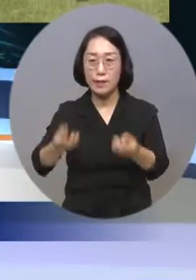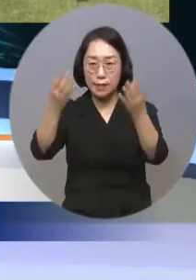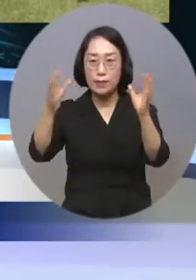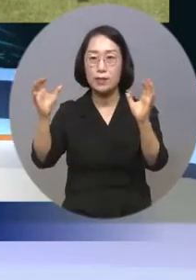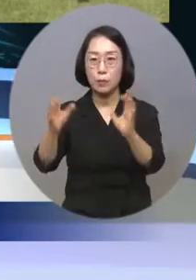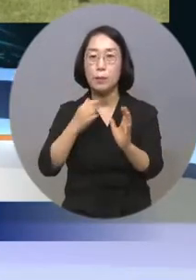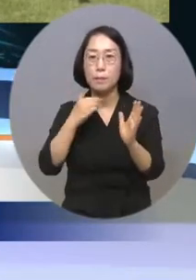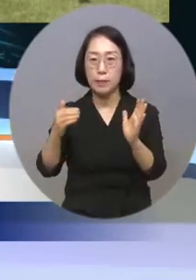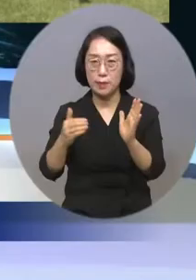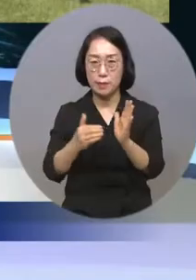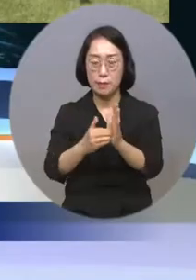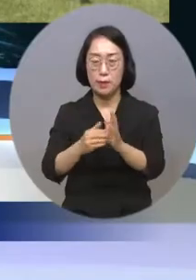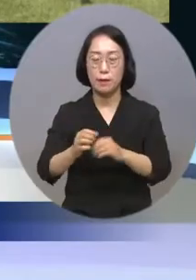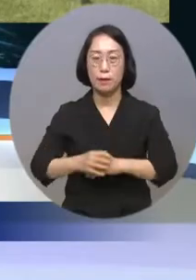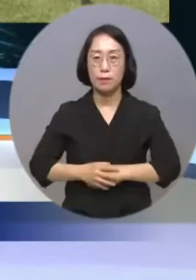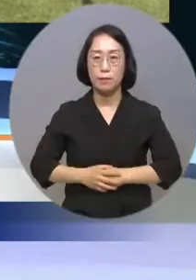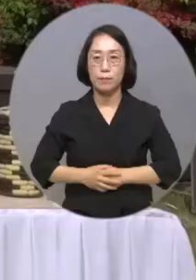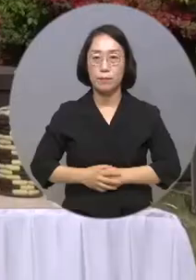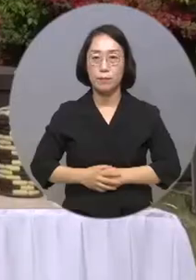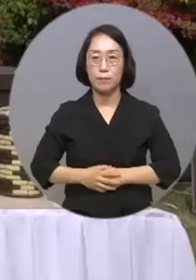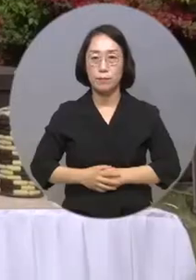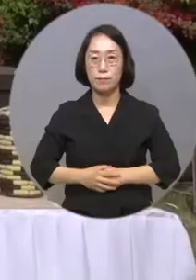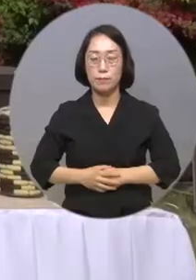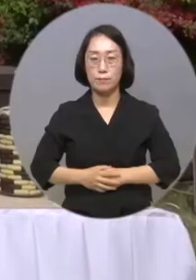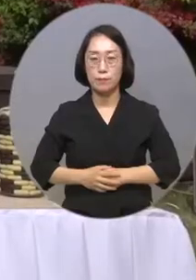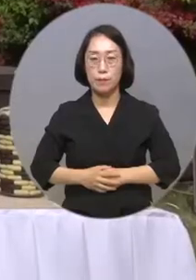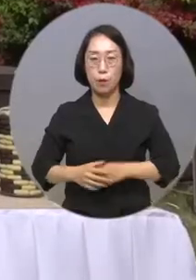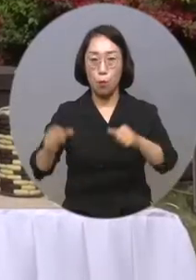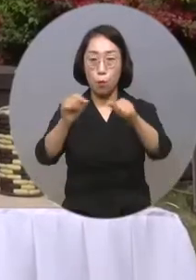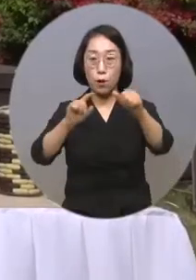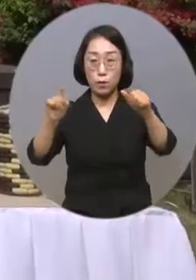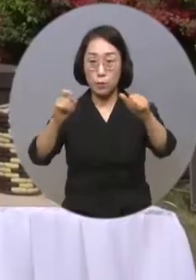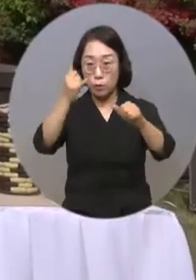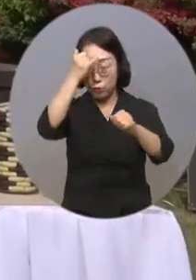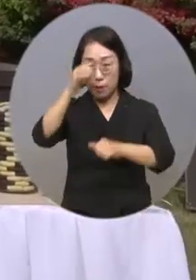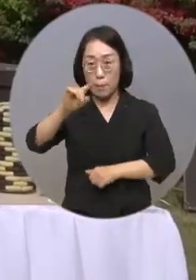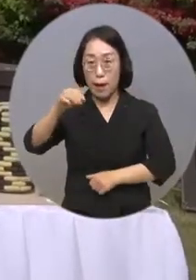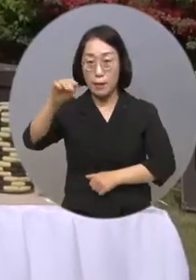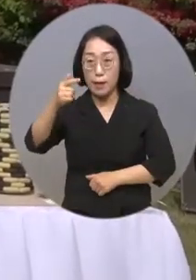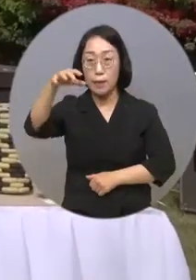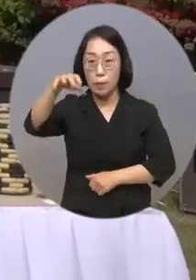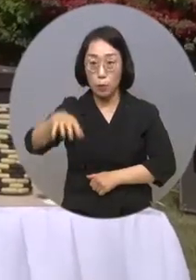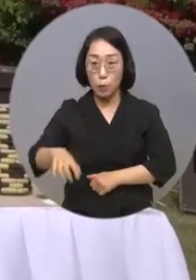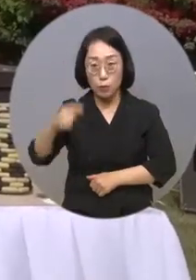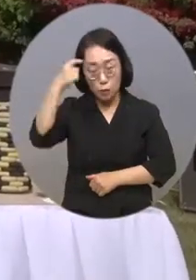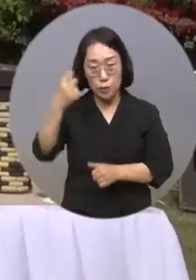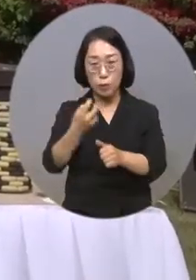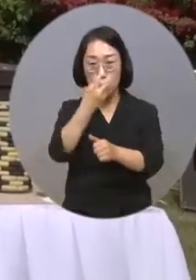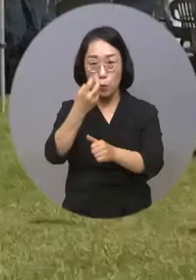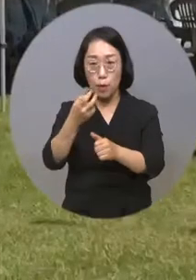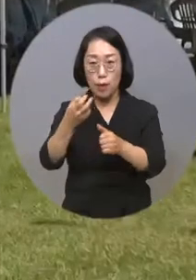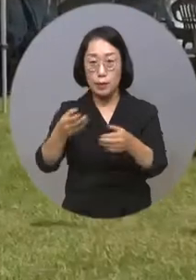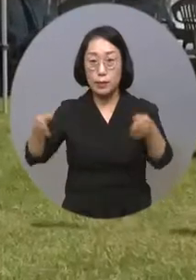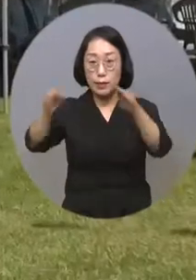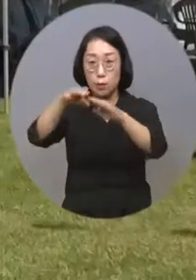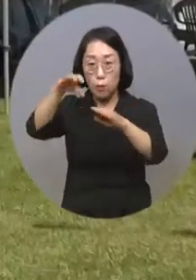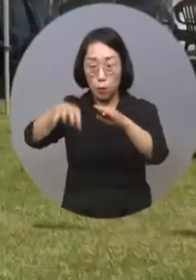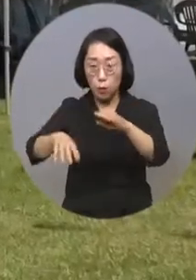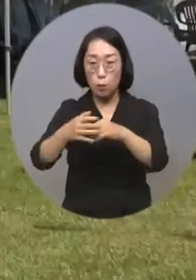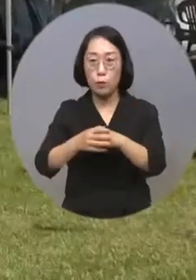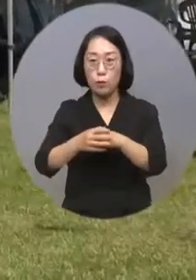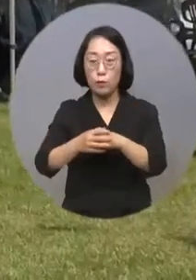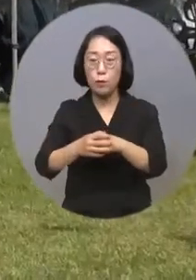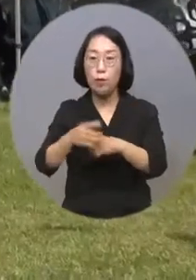보도에 이종석 기자입니다. 지난 10일 충남 아산에 있는 정신요양시설 파랑새 둥지에서 효잔치